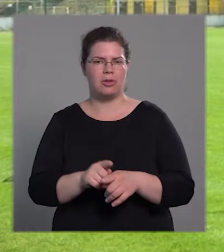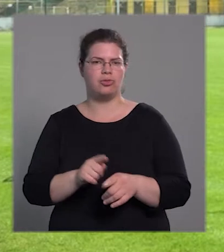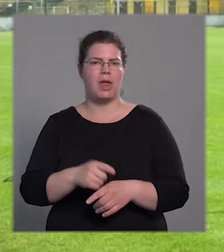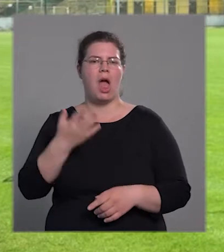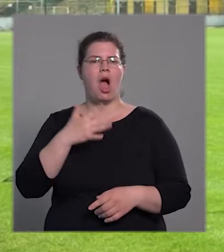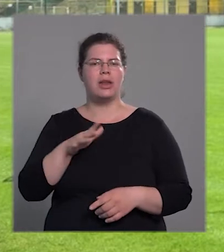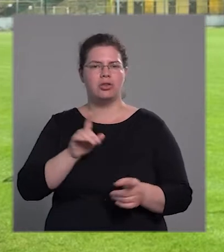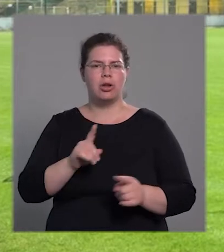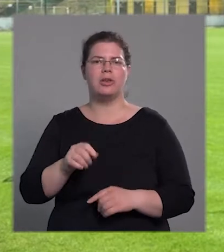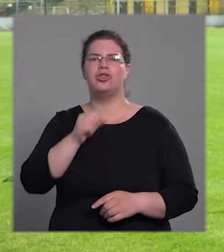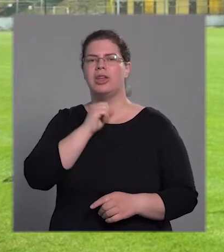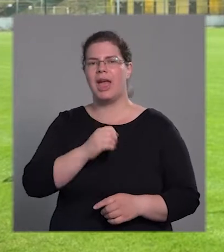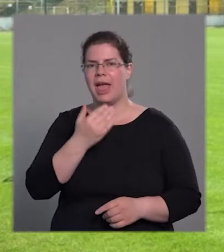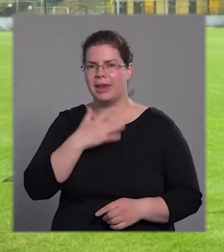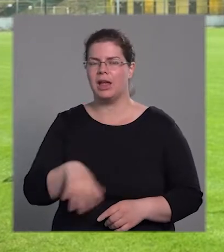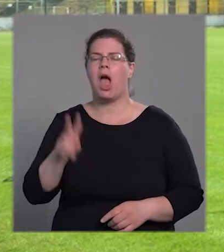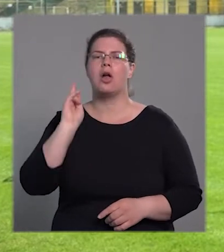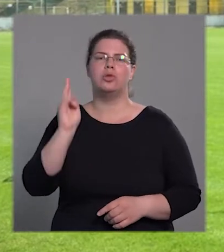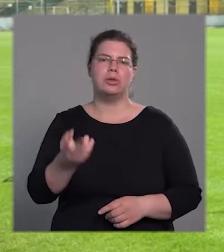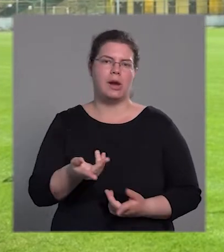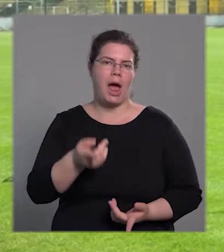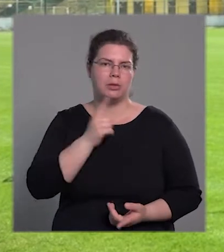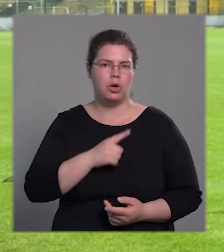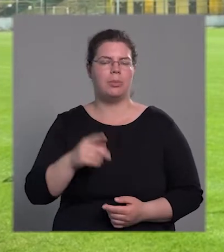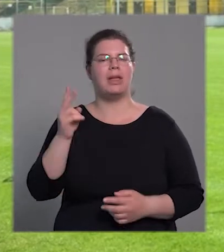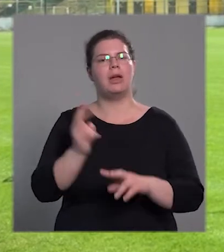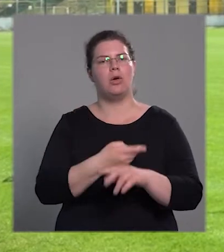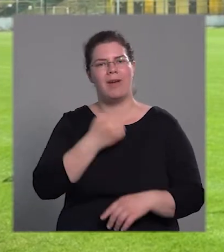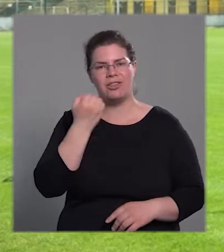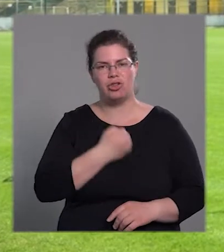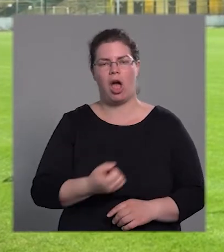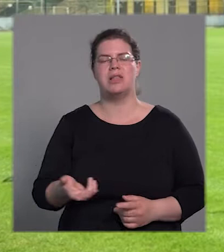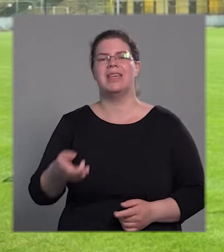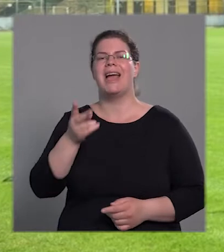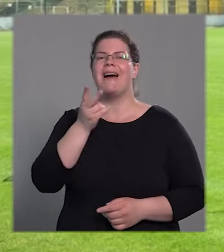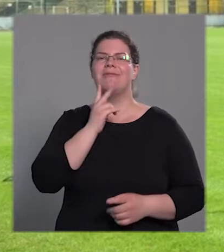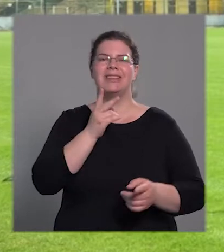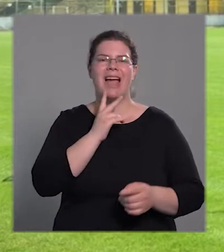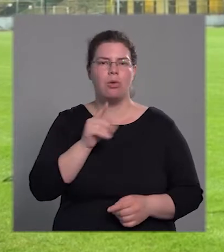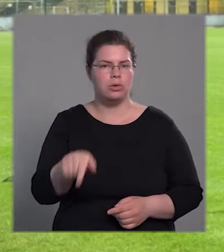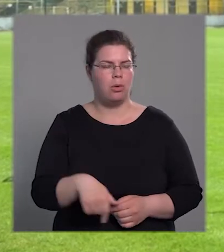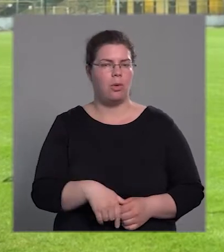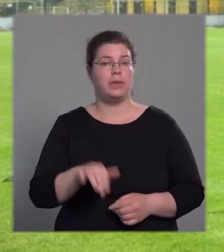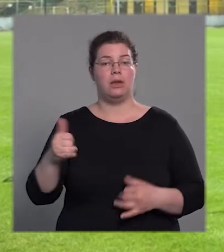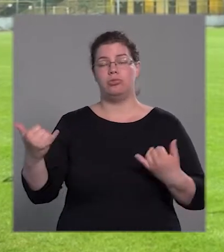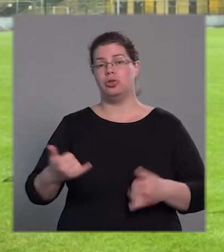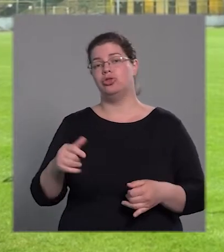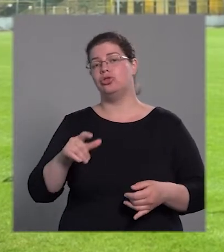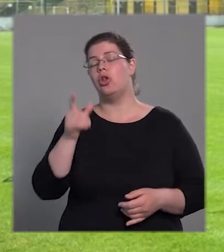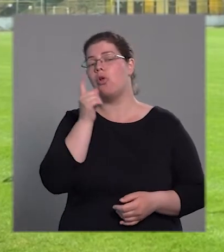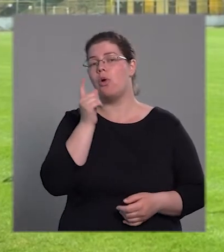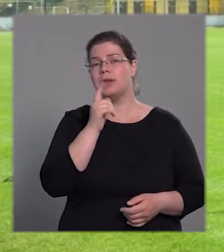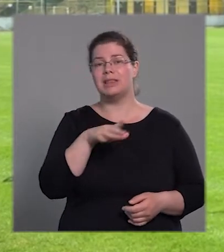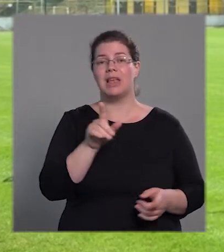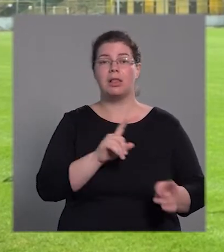a Sierik, Kundrák Norbi, a Kovács Dani a Videotonhoz, és ugye most Lőrinci Attila a